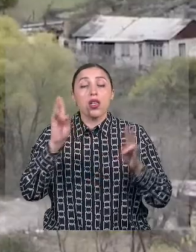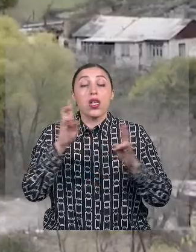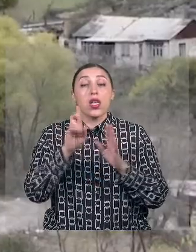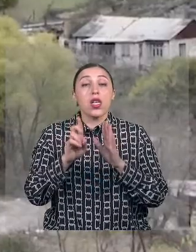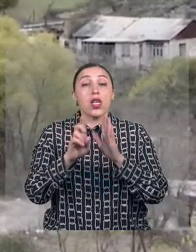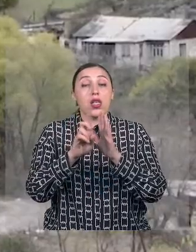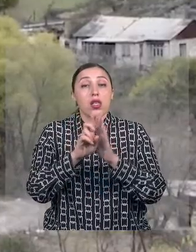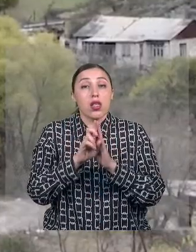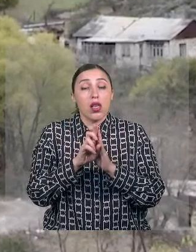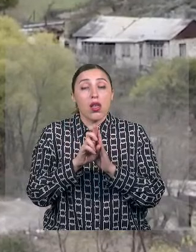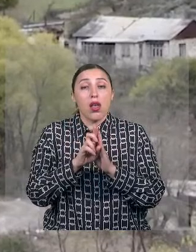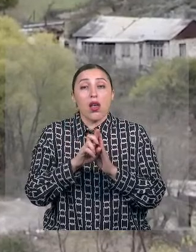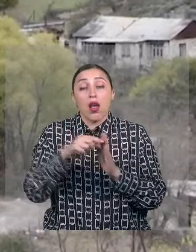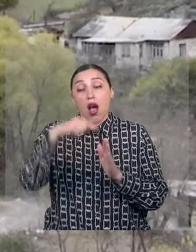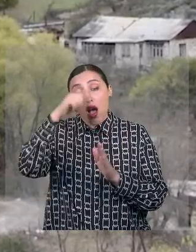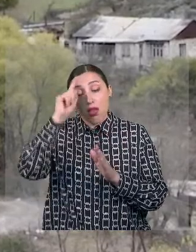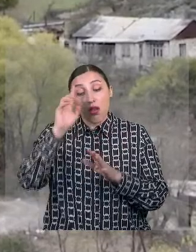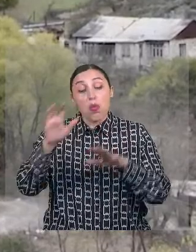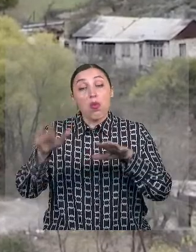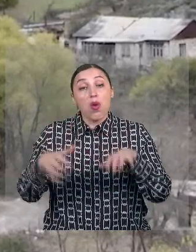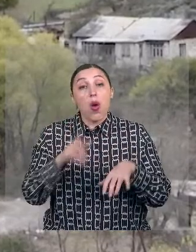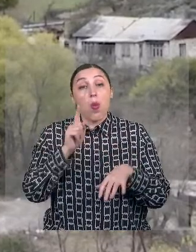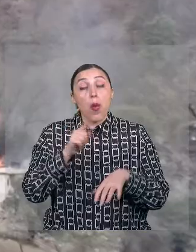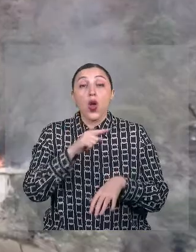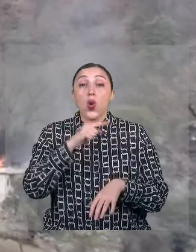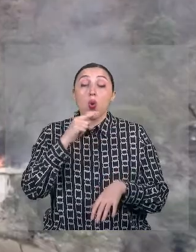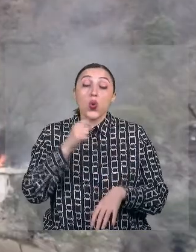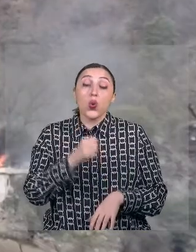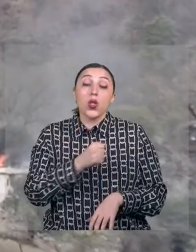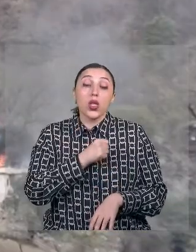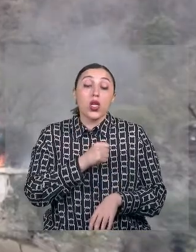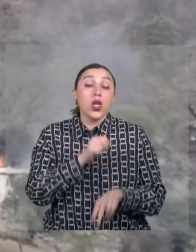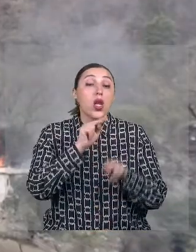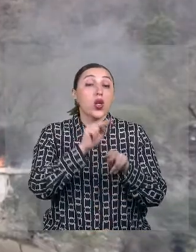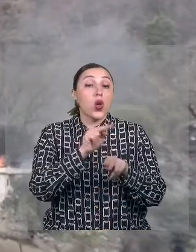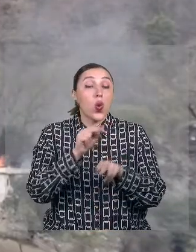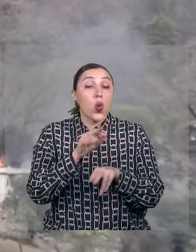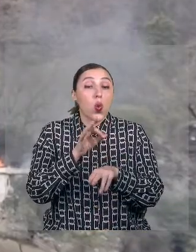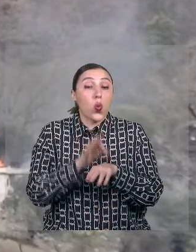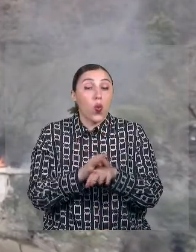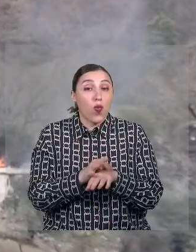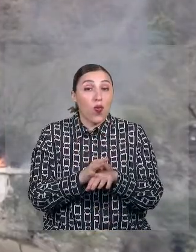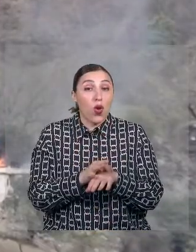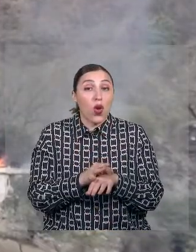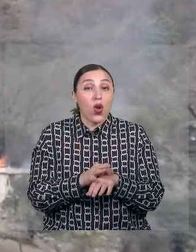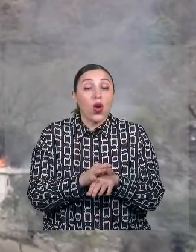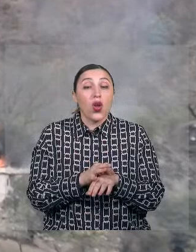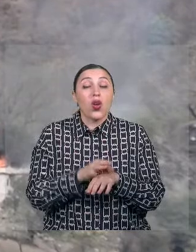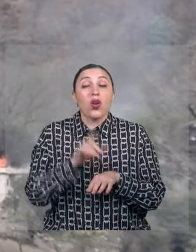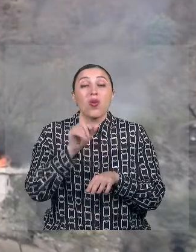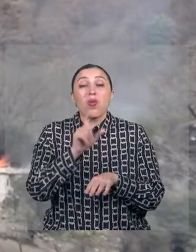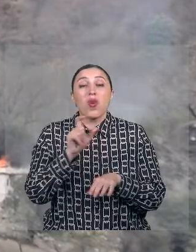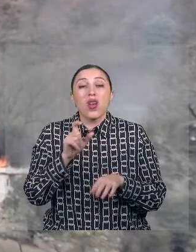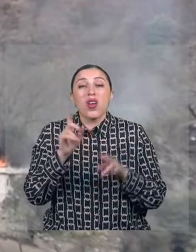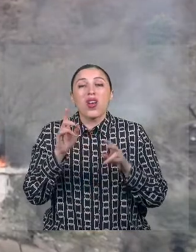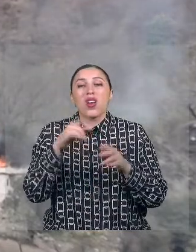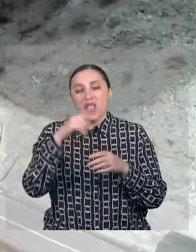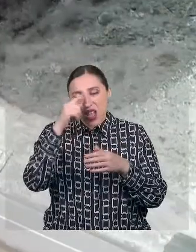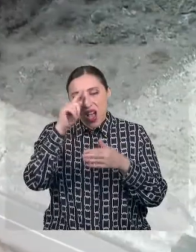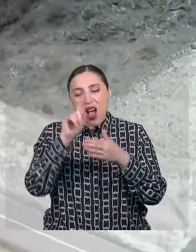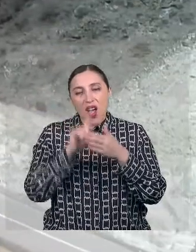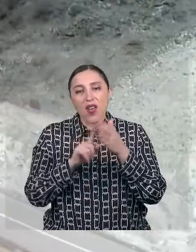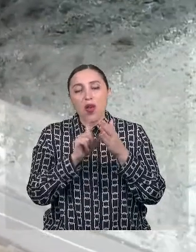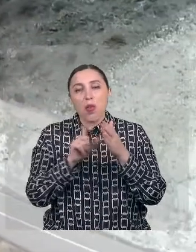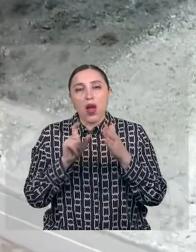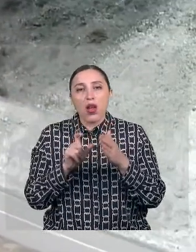համալիրը Ադրբեջանին անցավ, բայց գտնվում է ռուս խաղաղապահների վերահսկողության տակ։ Ուխտավորների այցերը արգելելուց